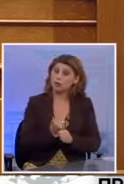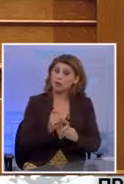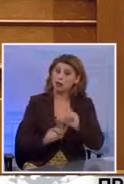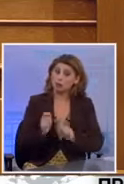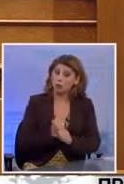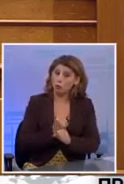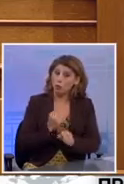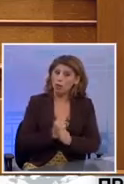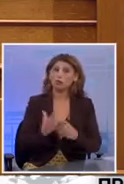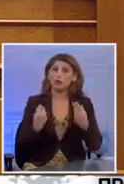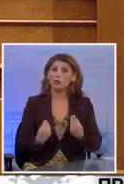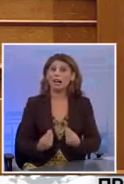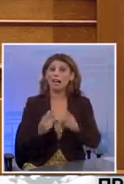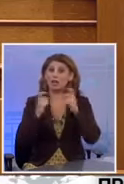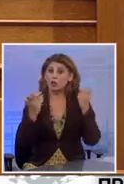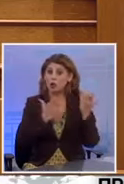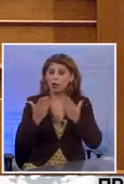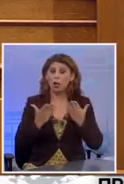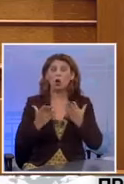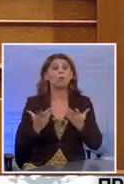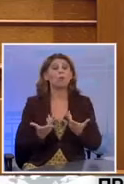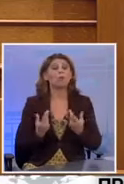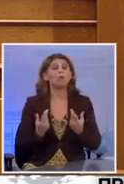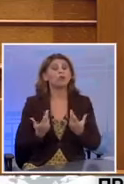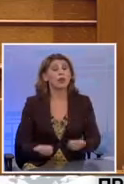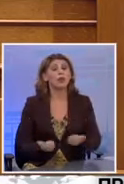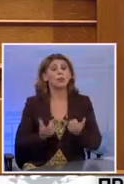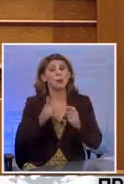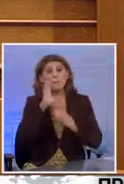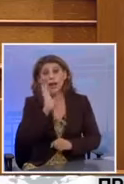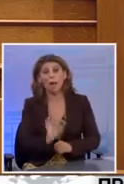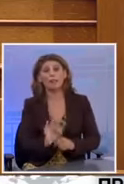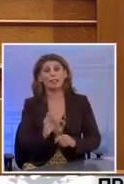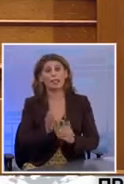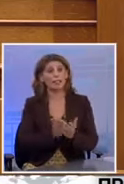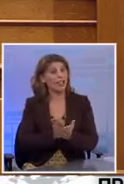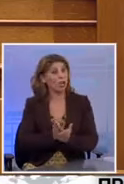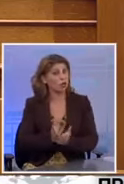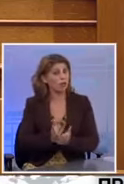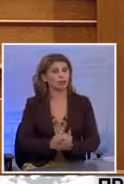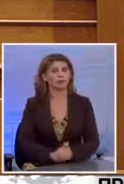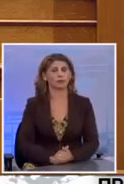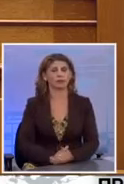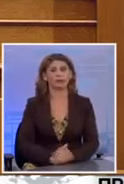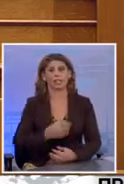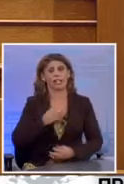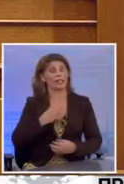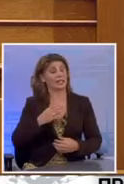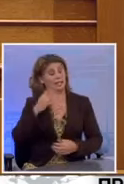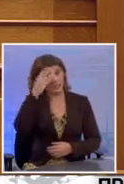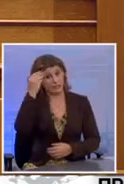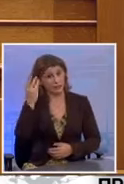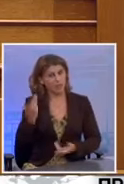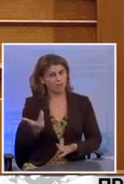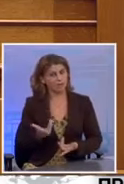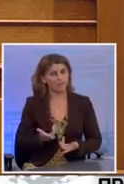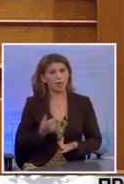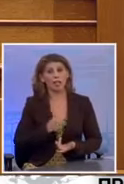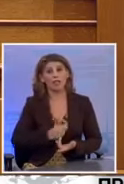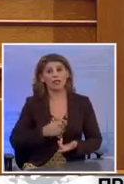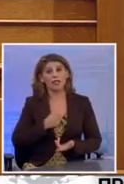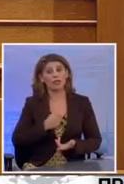σχολεία, πώς θα έχουμε πραγματική δικαιοσύνη. Πώς θα έχουμε πραγματική δικαιοσύνη, κύριε Τσίπρα. Δυστυχώς φοβάμαι